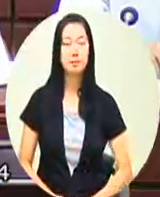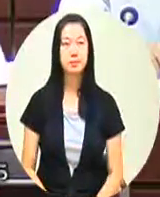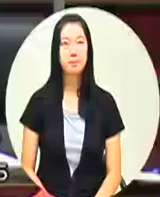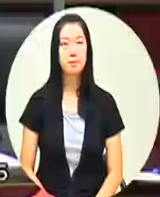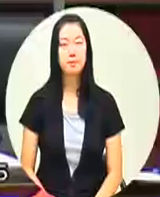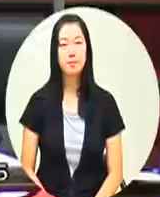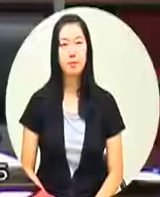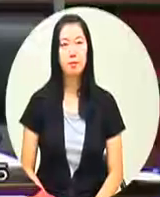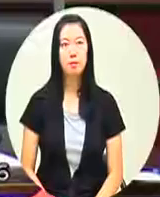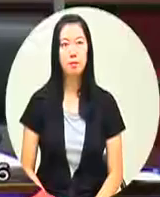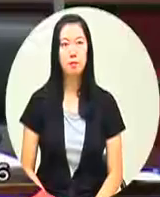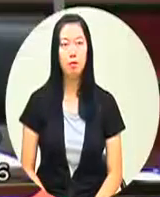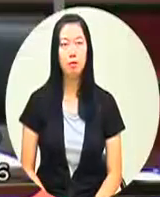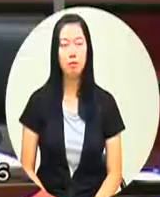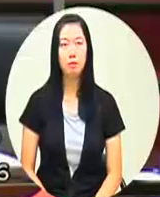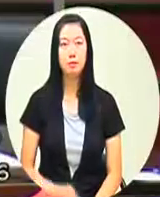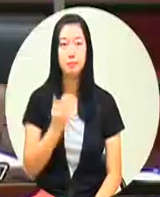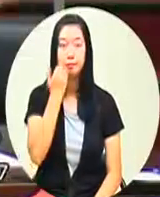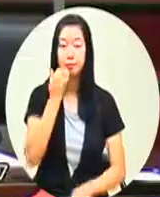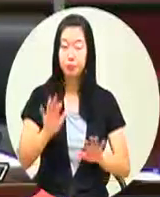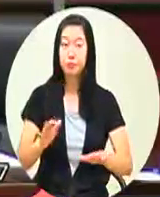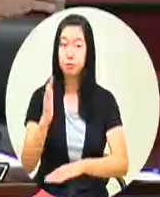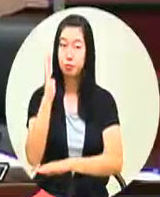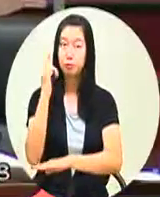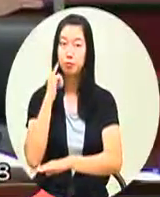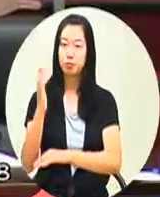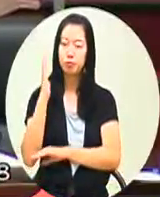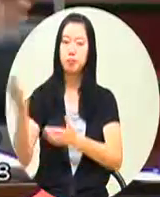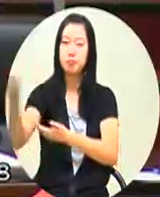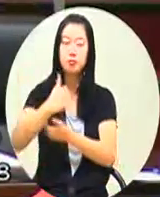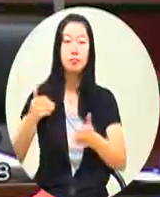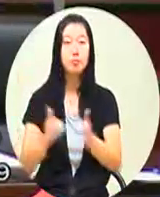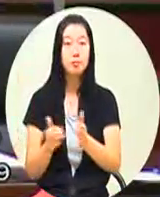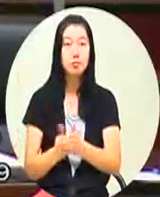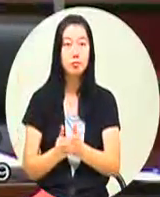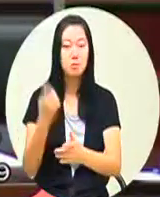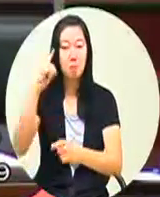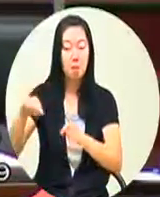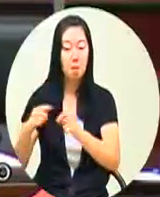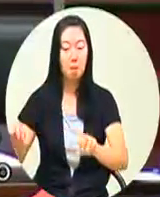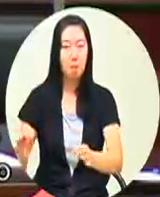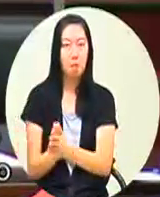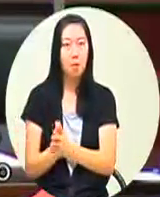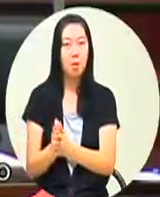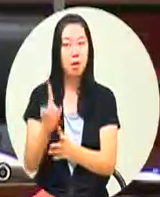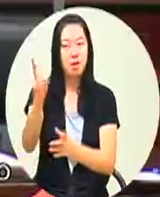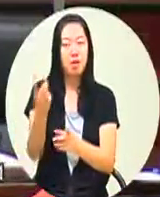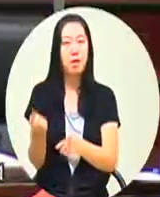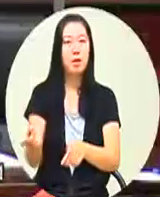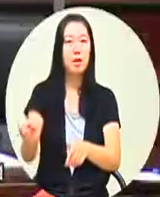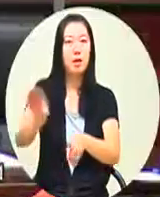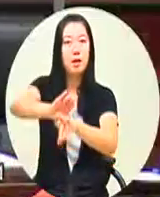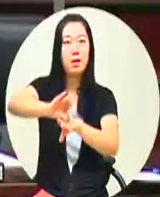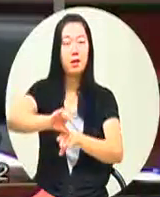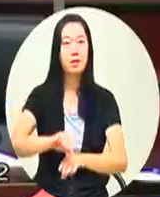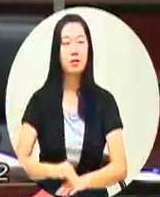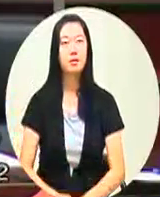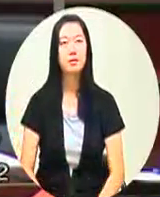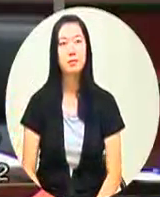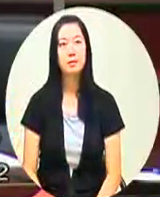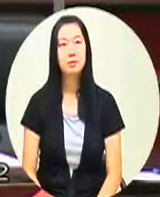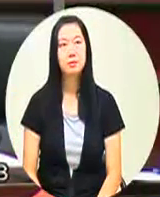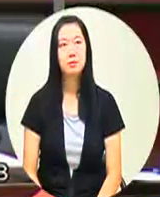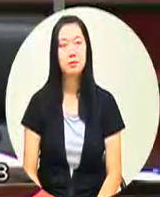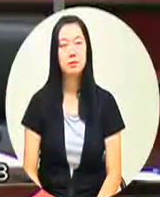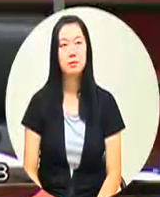看哦，如果以我们现在的政府，你讲征收了，哈、哦，隔年公告限值起10倍，哈、哦，你